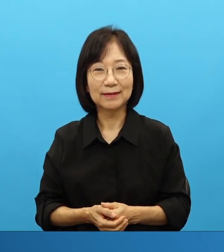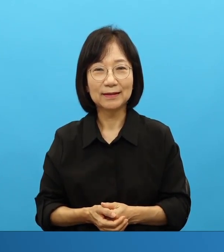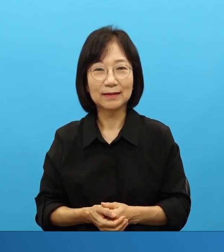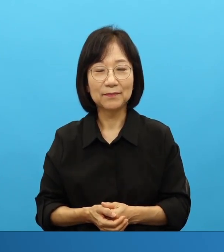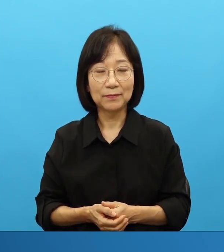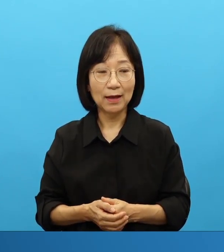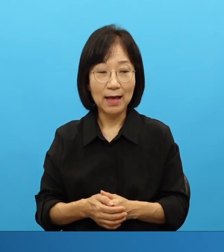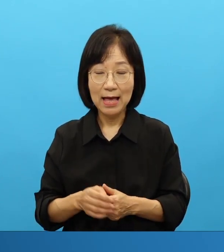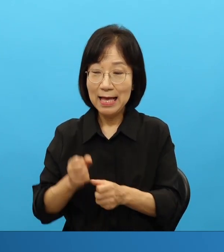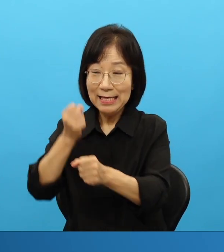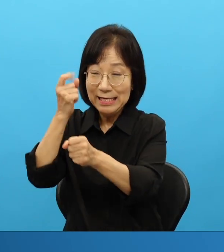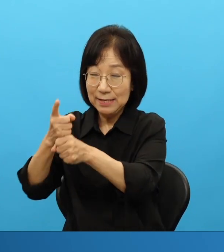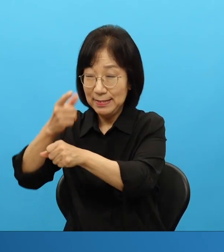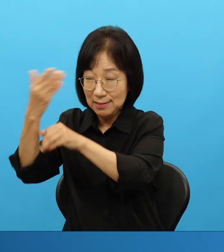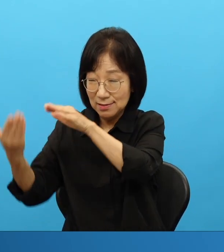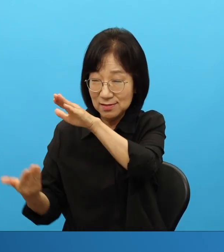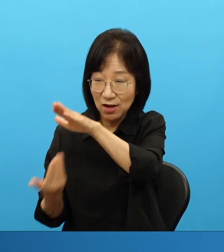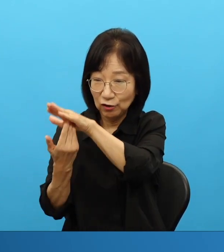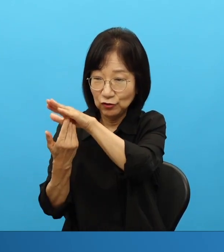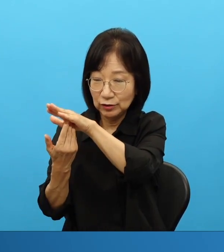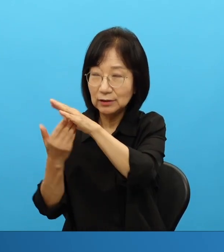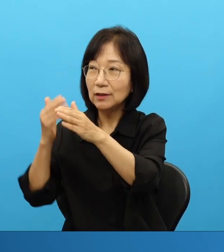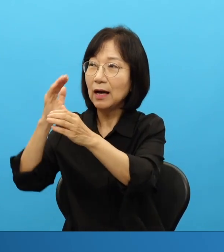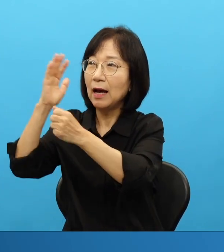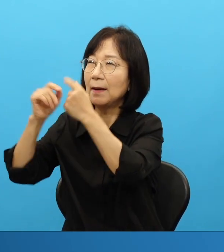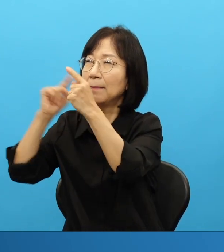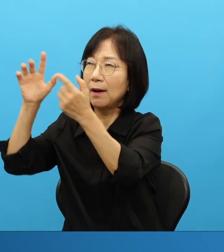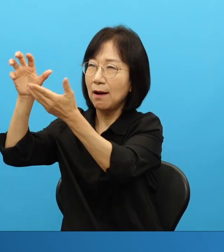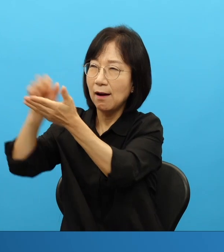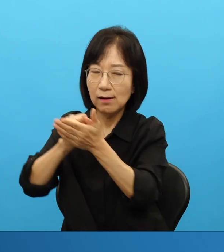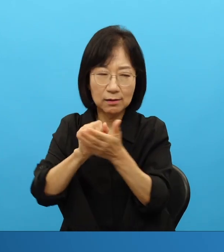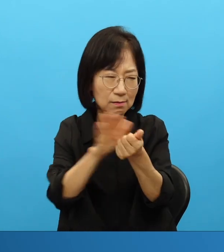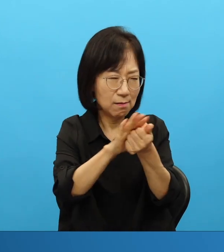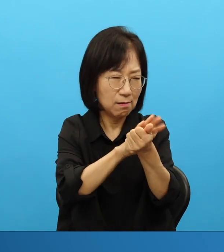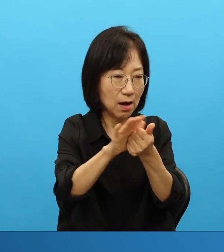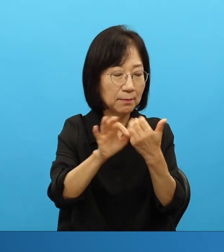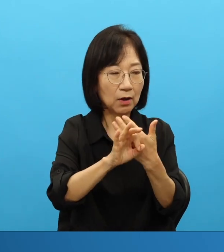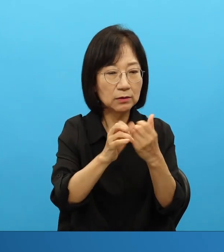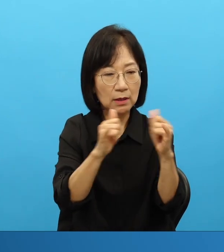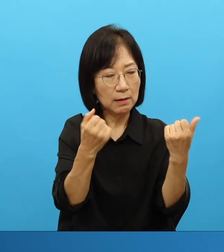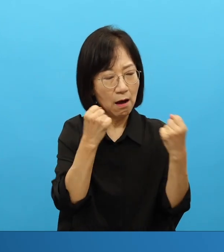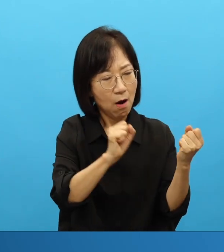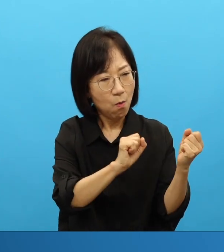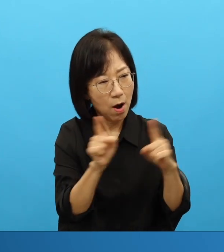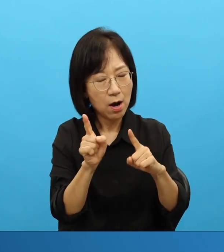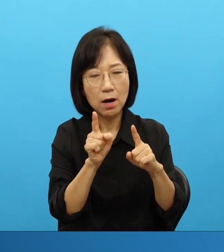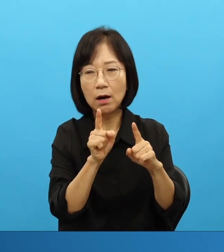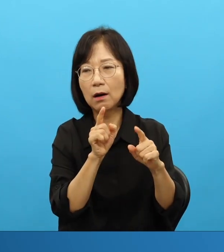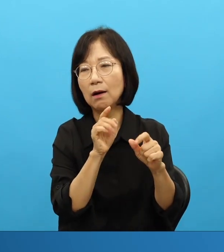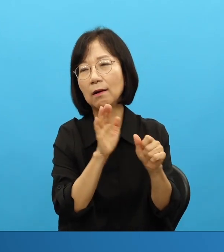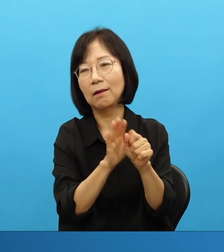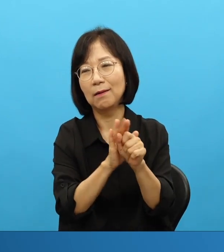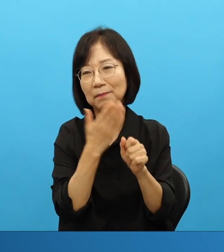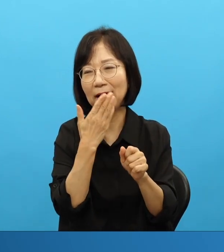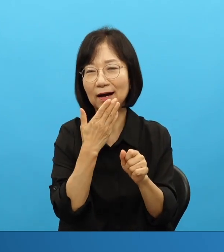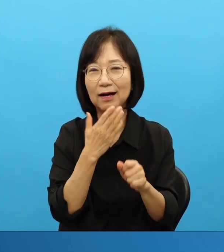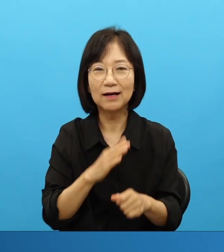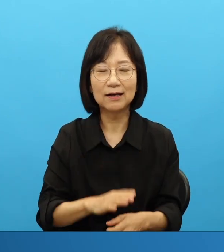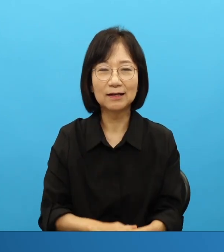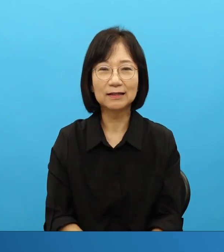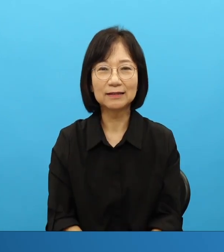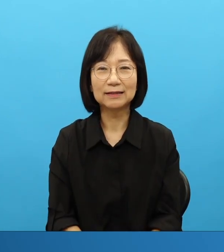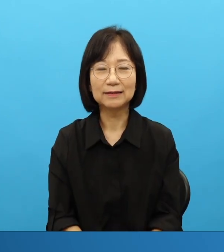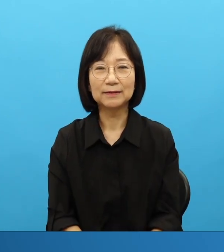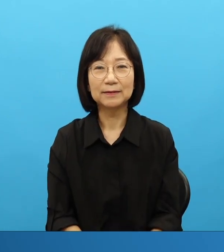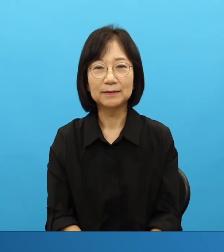막 살아나요. And if you comfort people and you provide solace to them with the fulfilled word of God, people will come to life as a result.